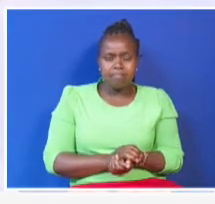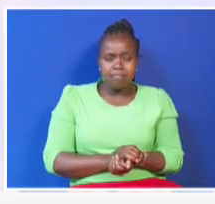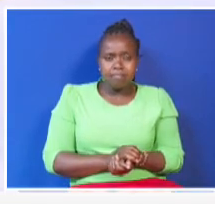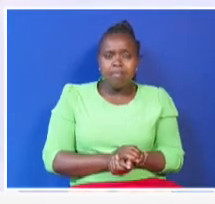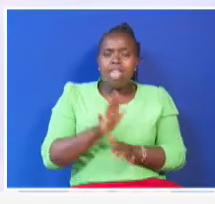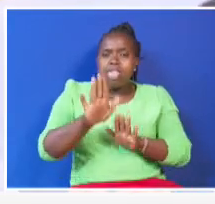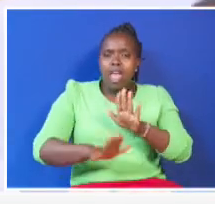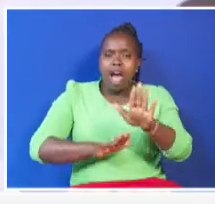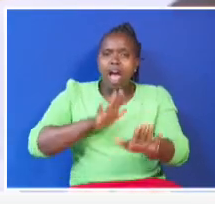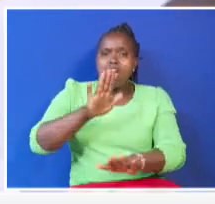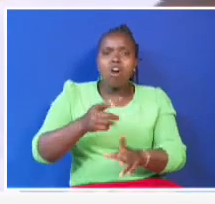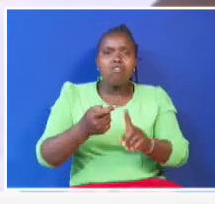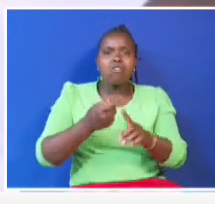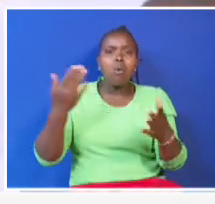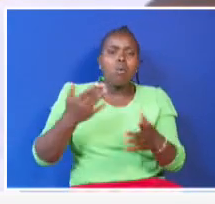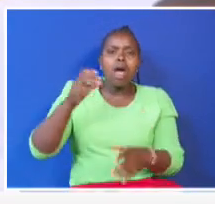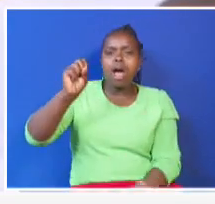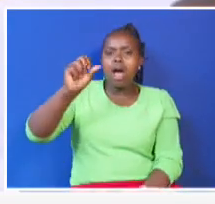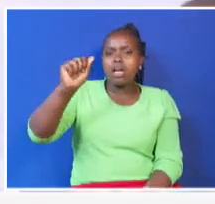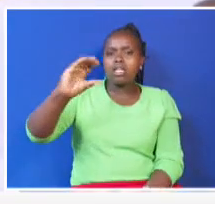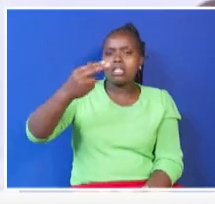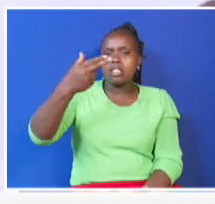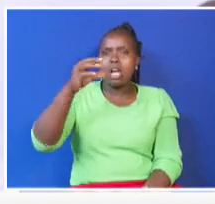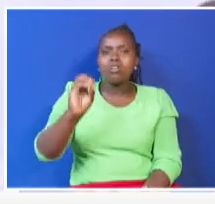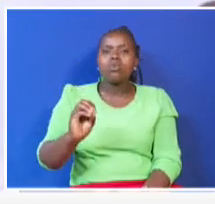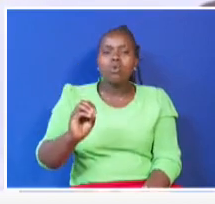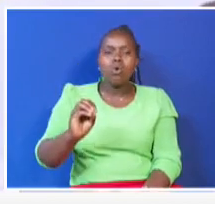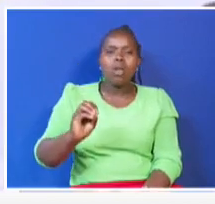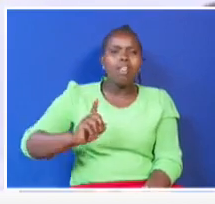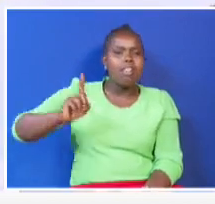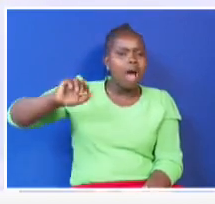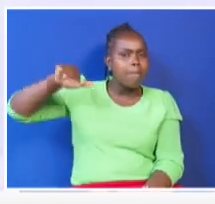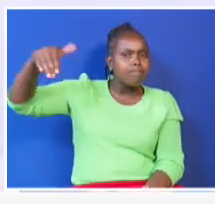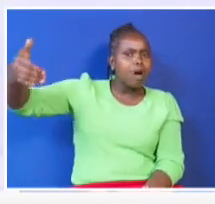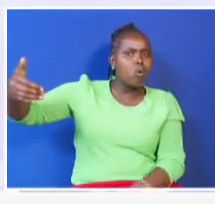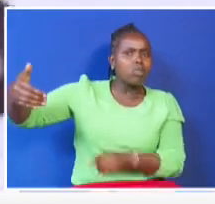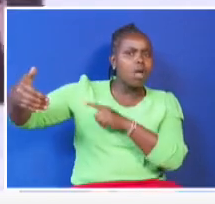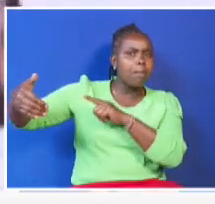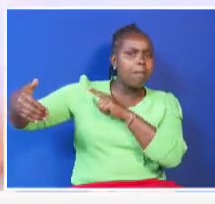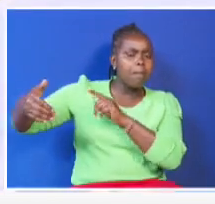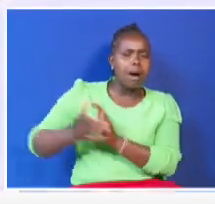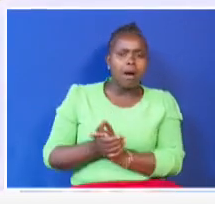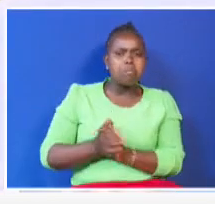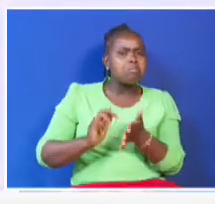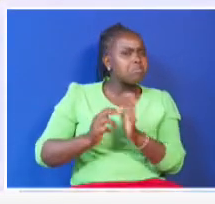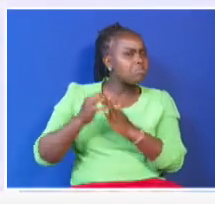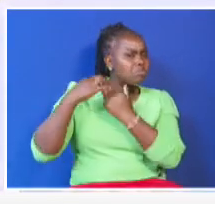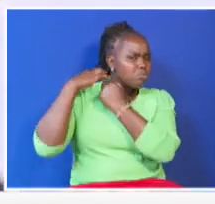Nyayo alitoka kule Sacho, angalieni huko juu kule milimani, ufukara